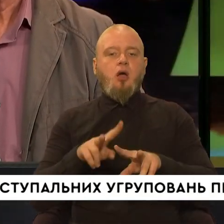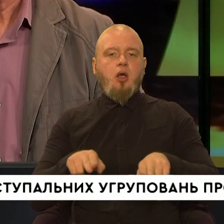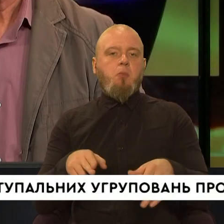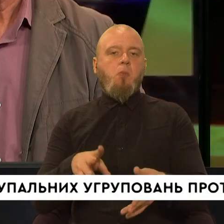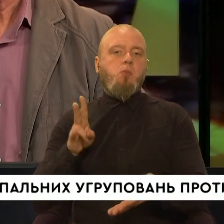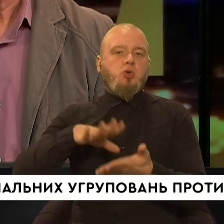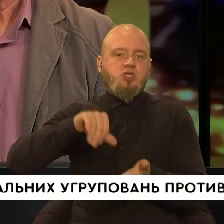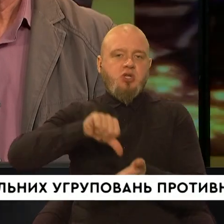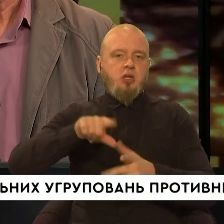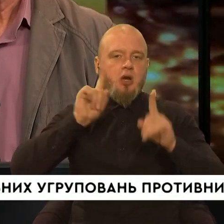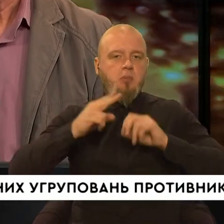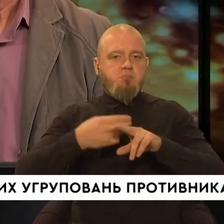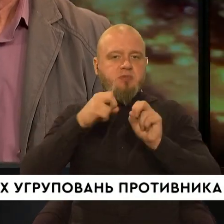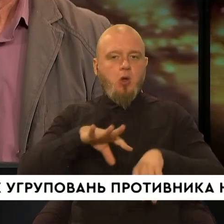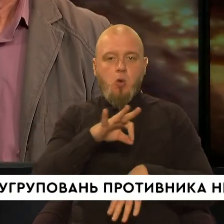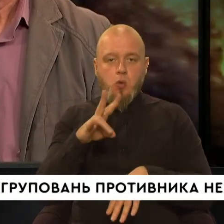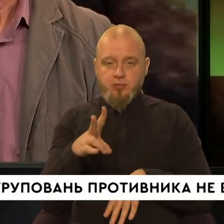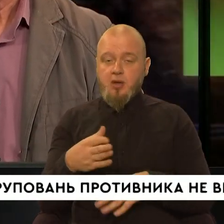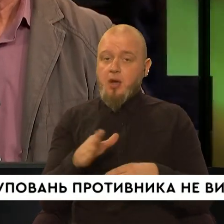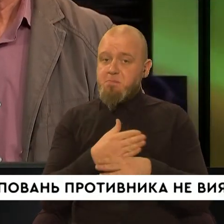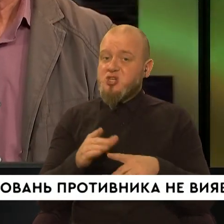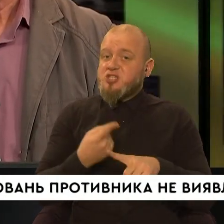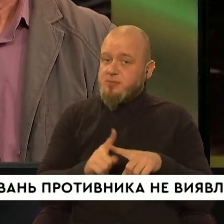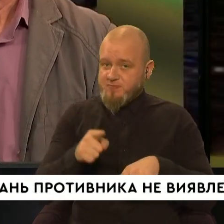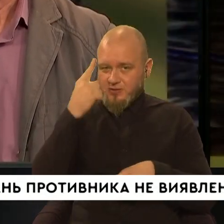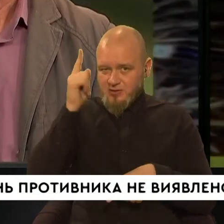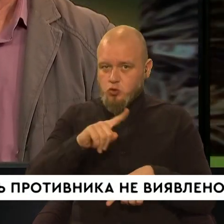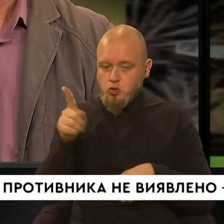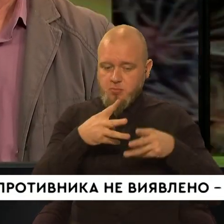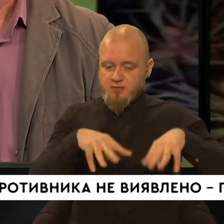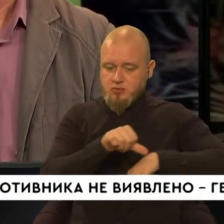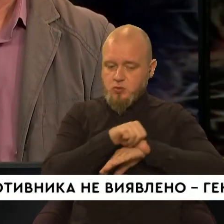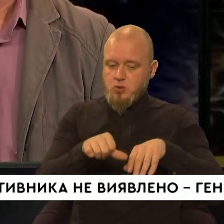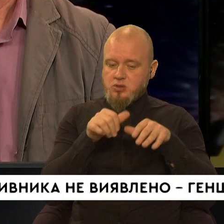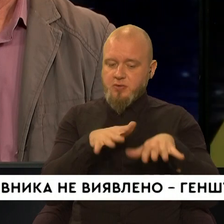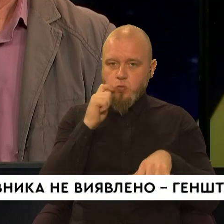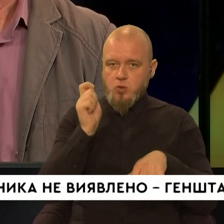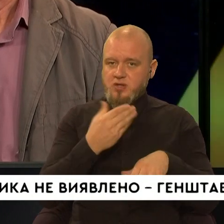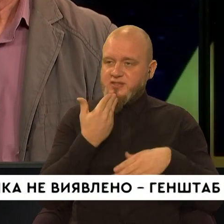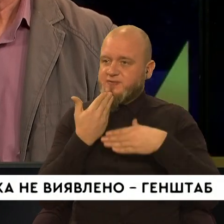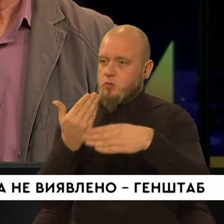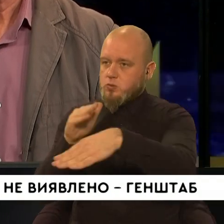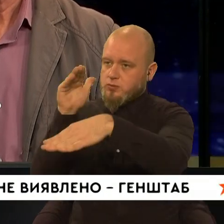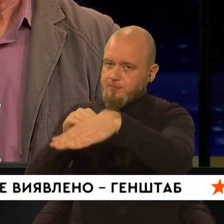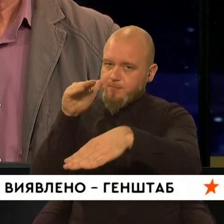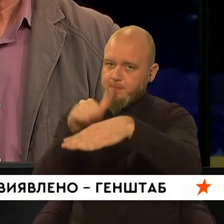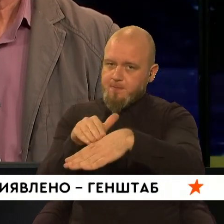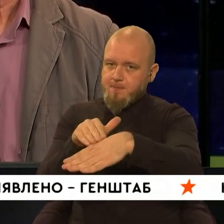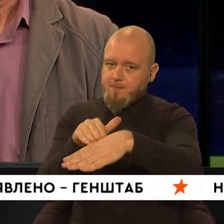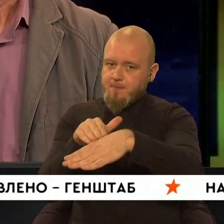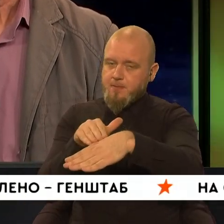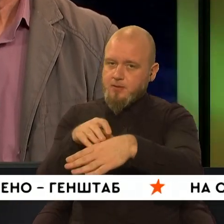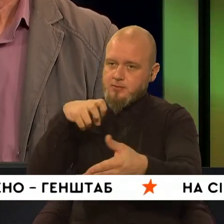ООН. Між тим, ви знаєте, що Міністерство закордонних справ України звернулося